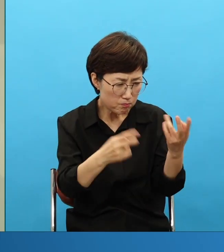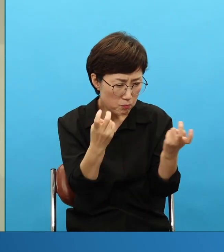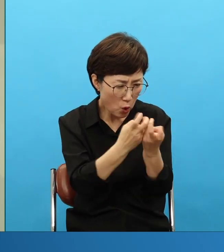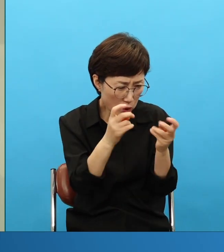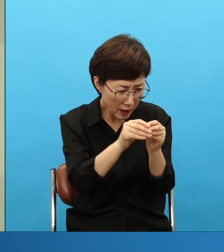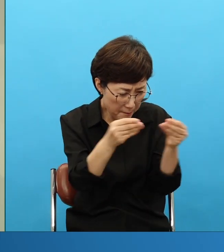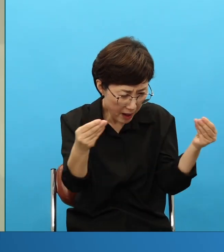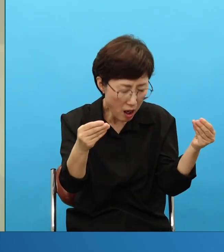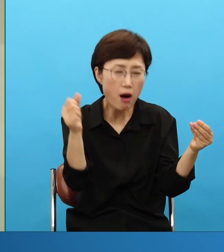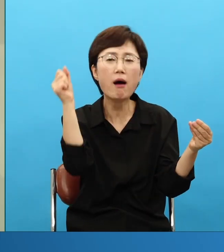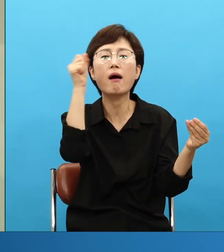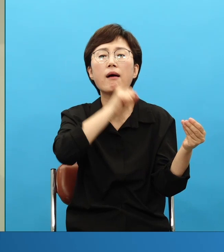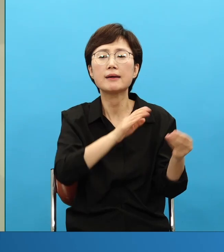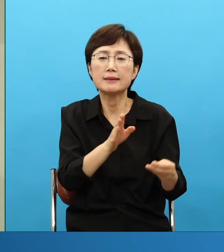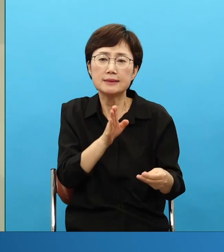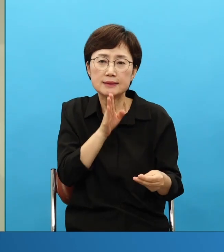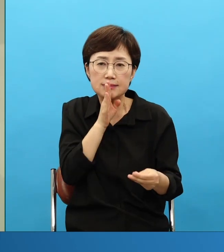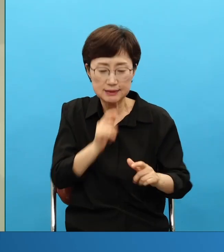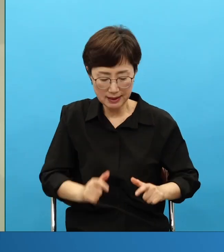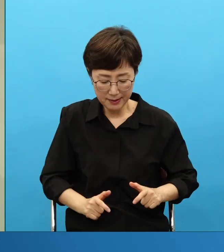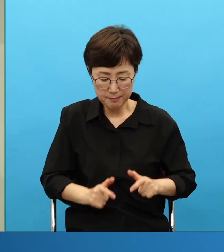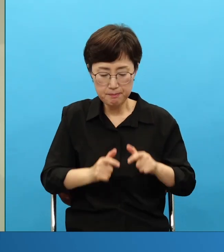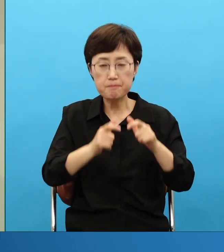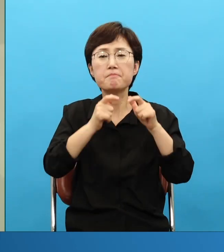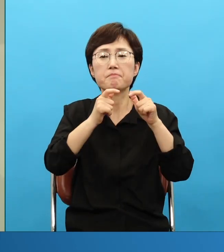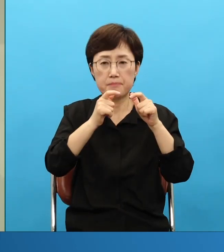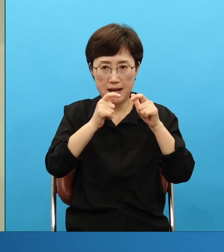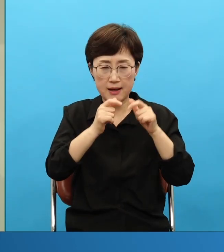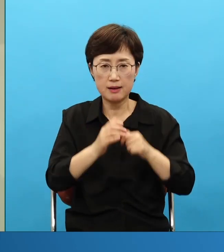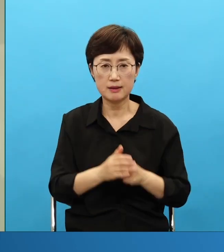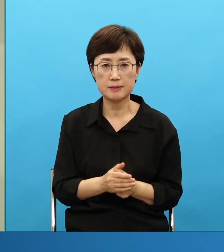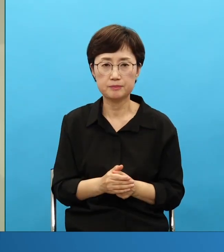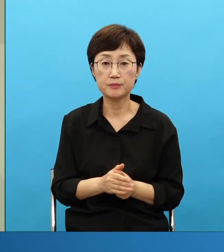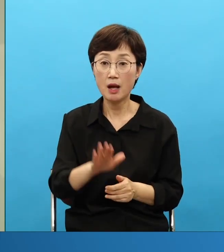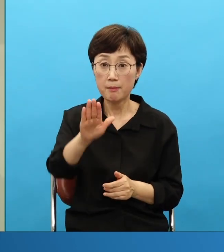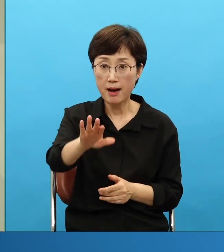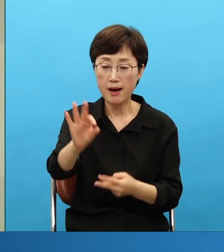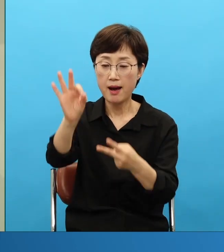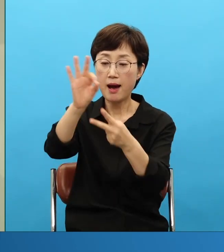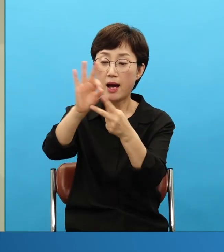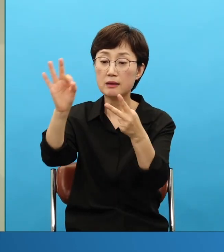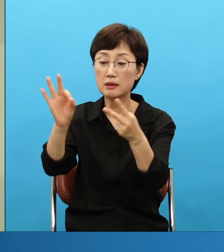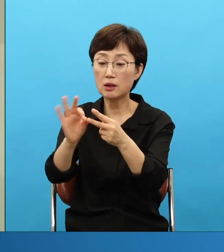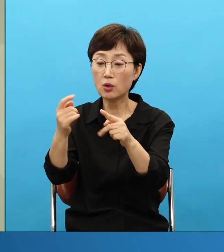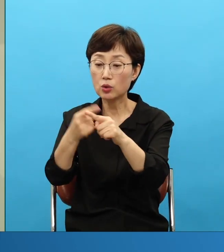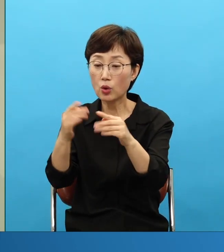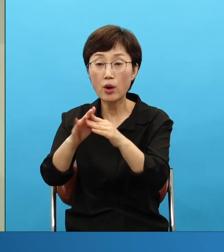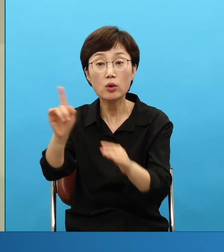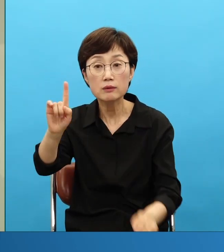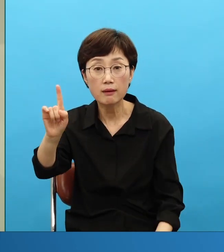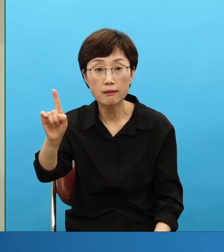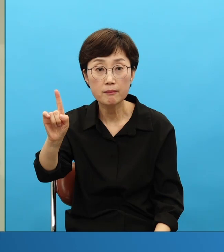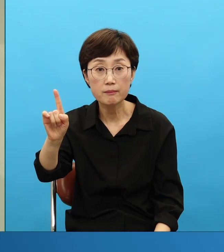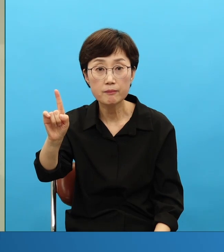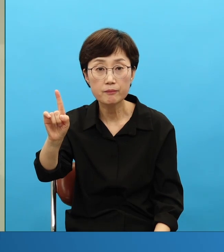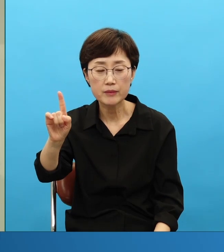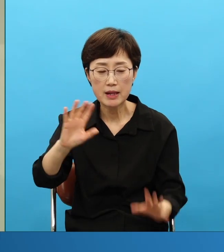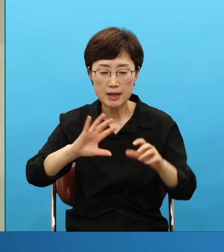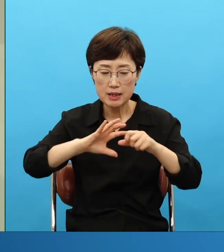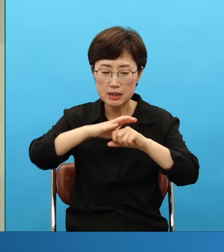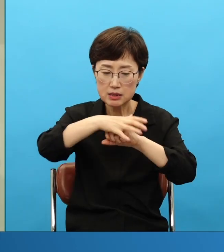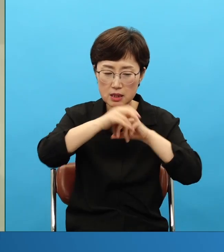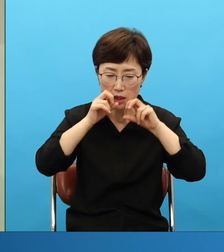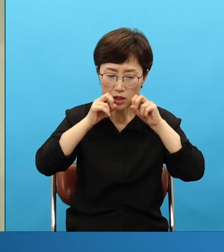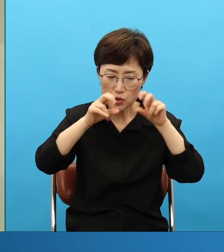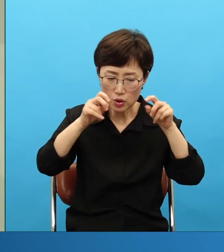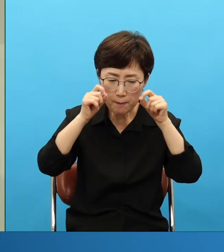real partisan. 이 안디옥 교회가 기가 차지어 버렸어요. 세계 선교 문을 열고 바울을 데리고 왔다니까요. This Antioch church, it really is amazing. They opened the